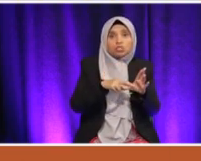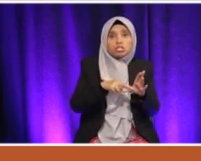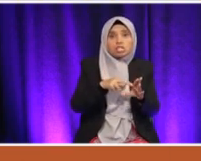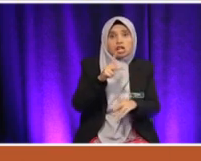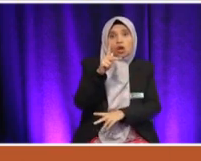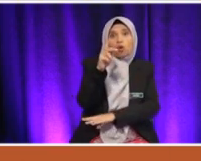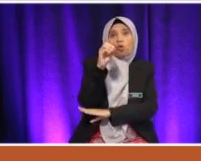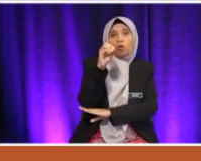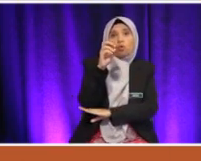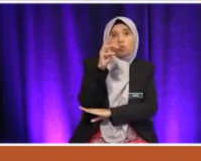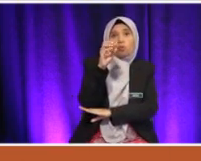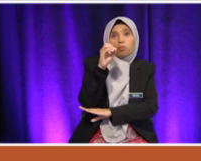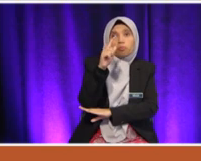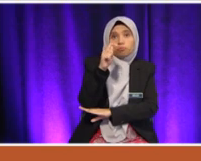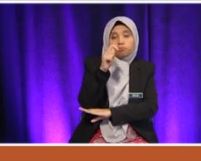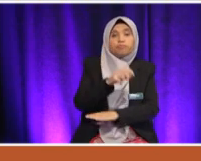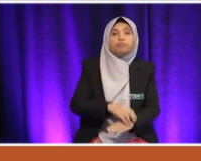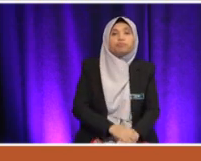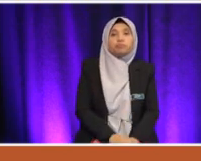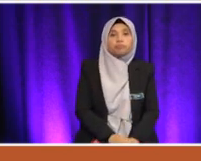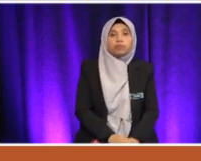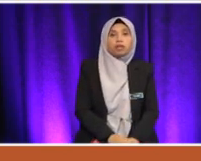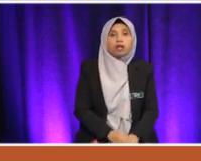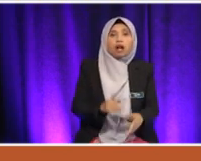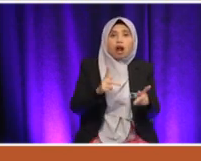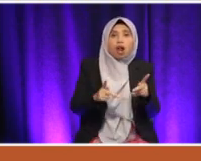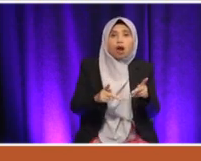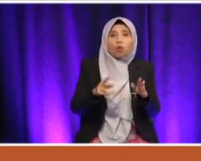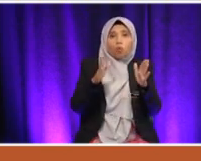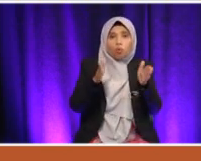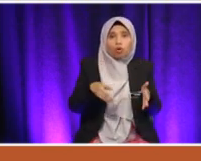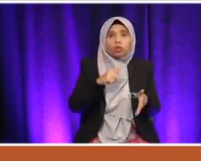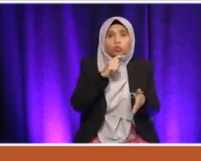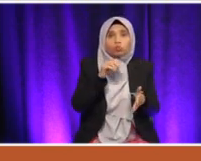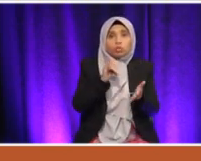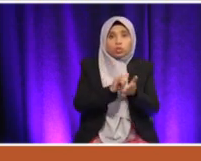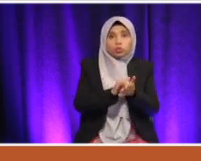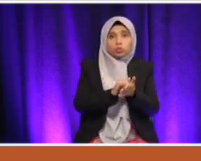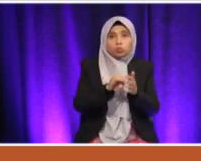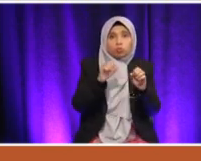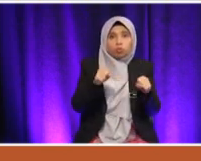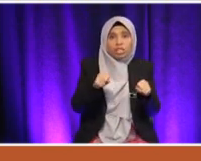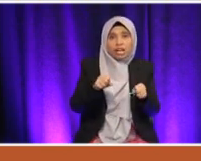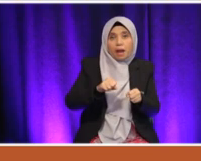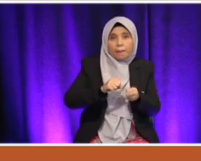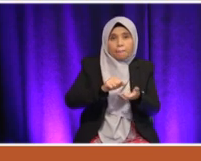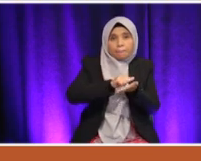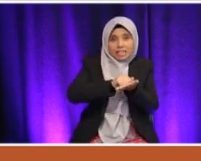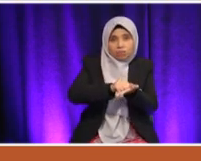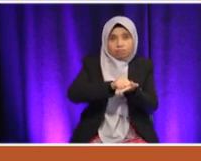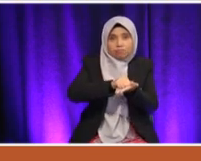alihkan menggunakan papan gelangsa ini Kalau warga emas itu berupaya untuk segitu boleh gunakan